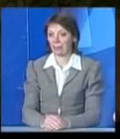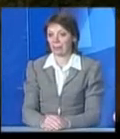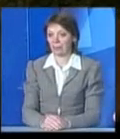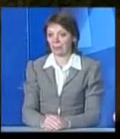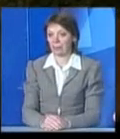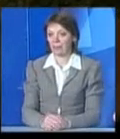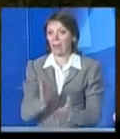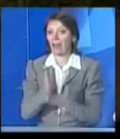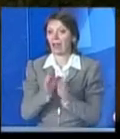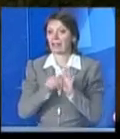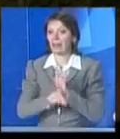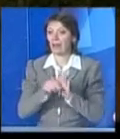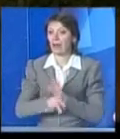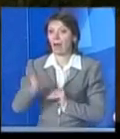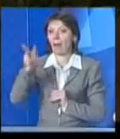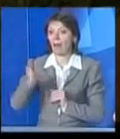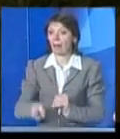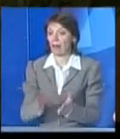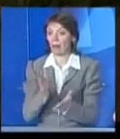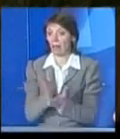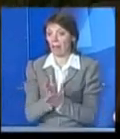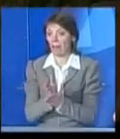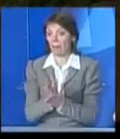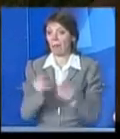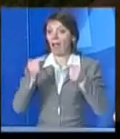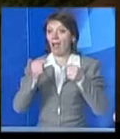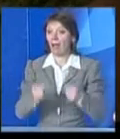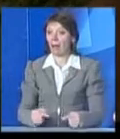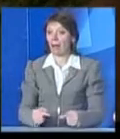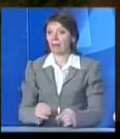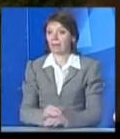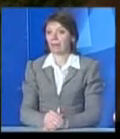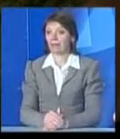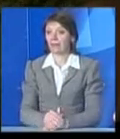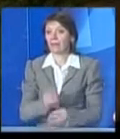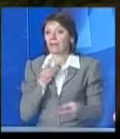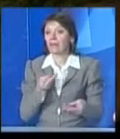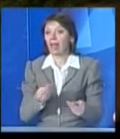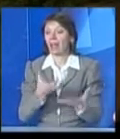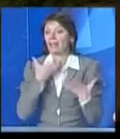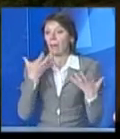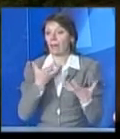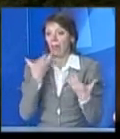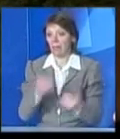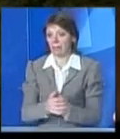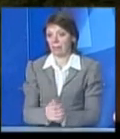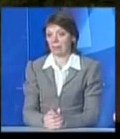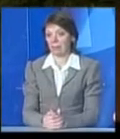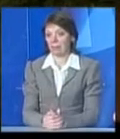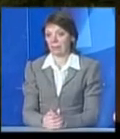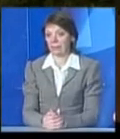Ну, мається на увазі, а паралельно від того віддає гама водограю тепла. І ти зразу